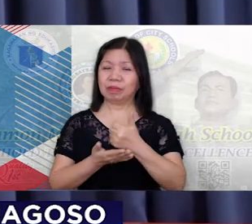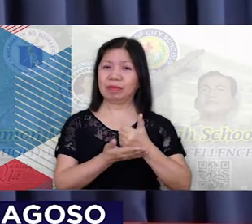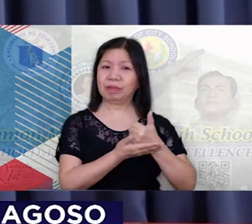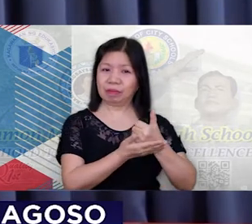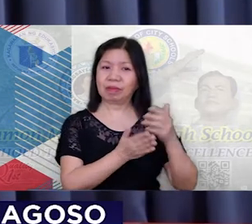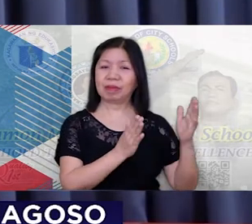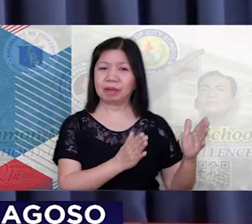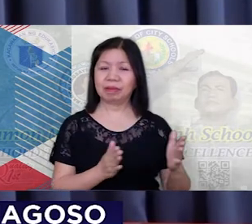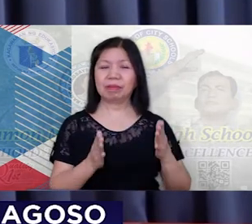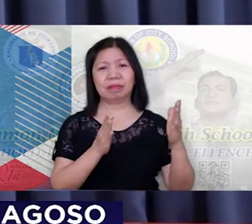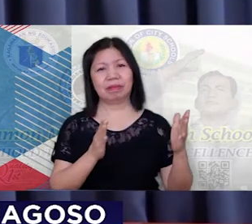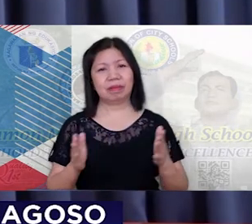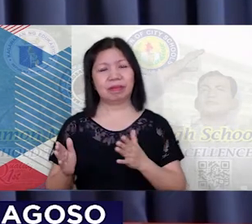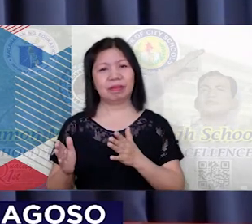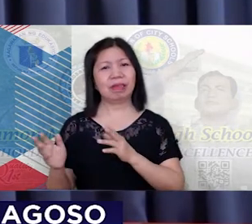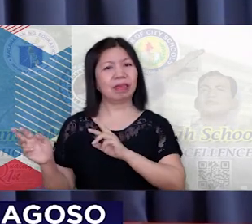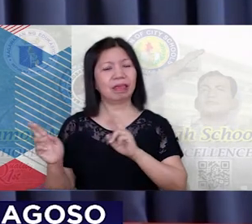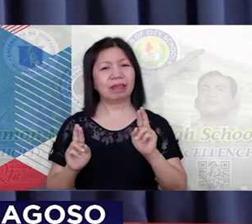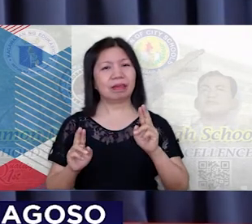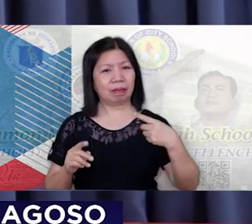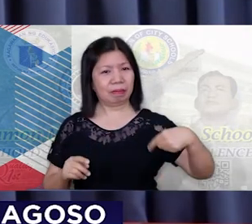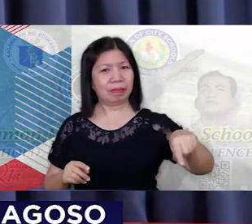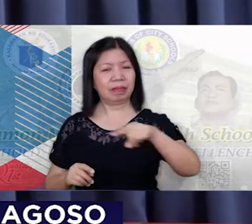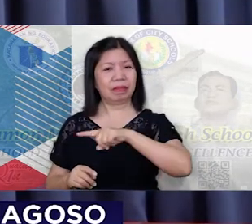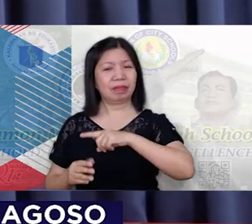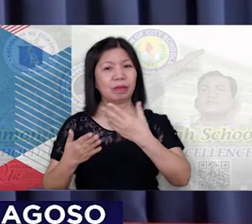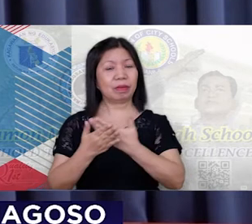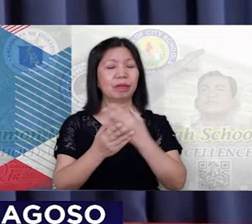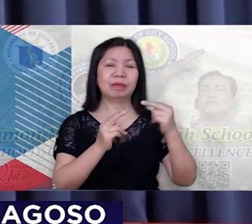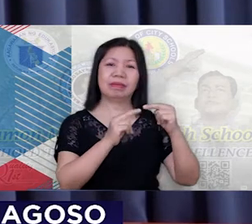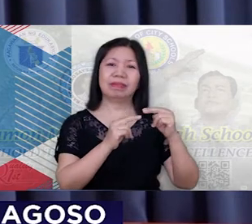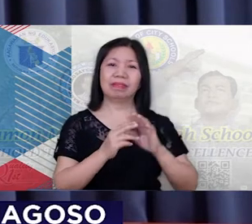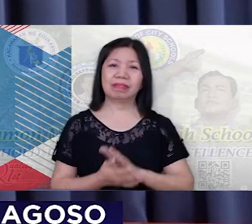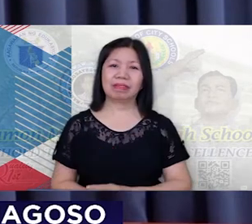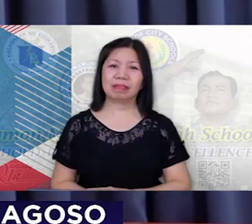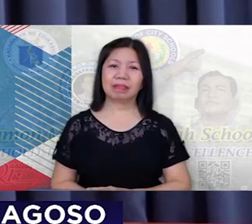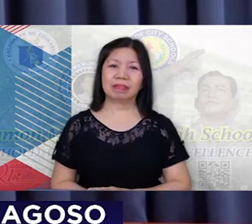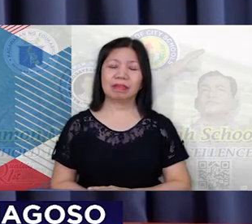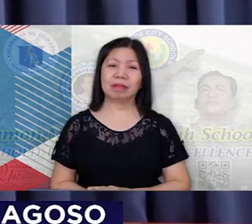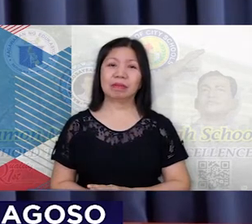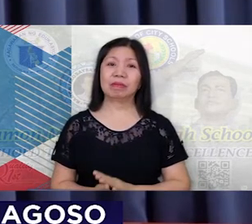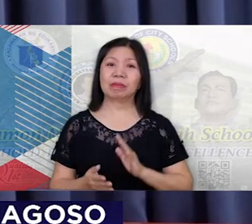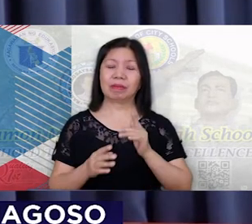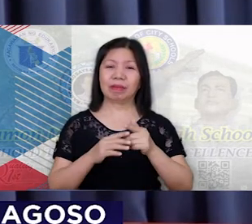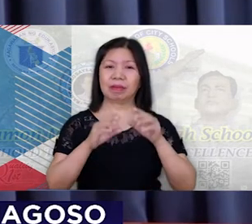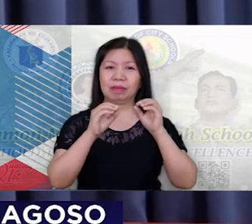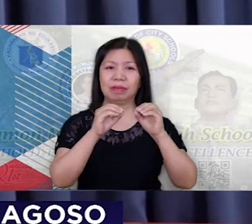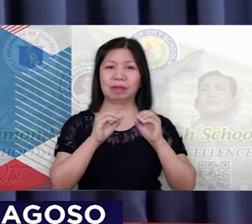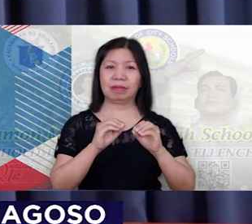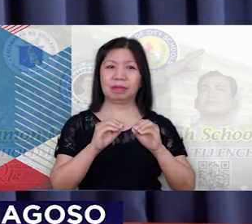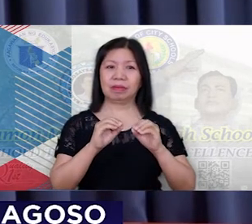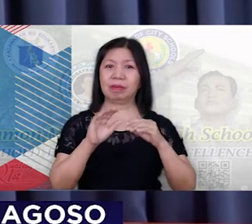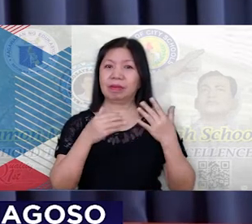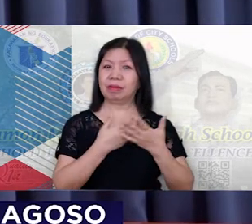sa pagpaplano at paghahanda para sa ating new normal pagdating sa pagtuturo sa ating